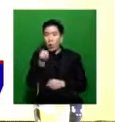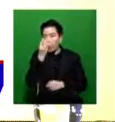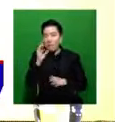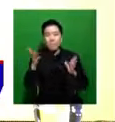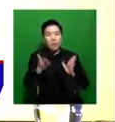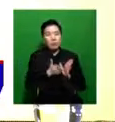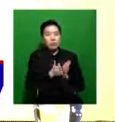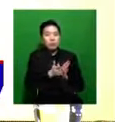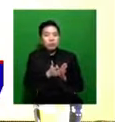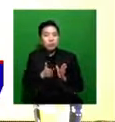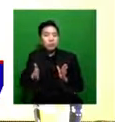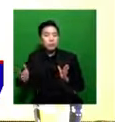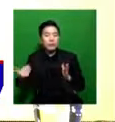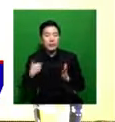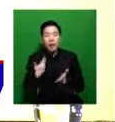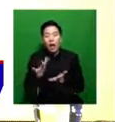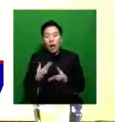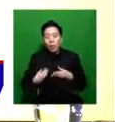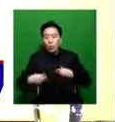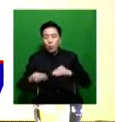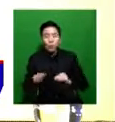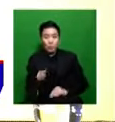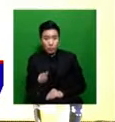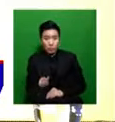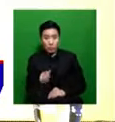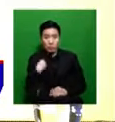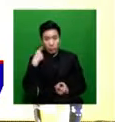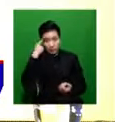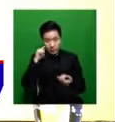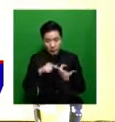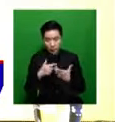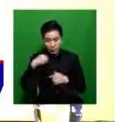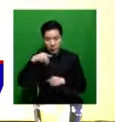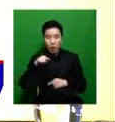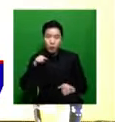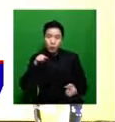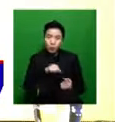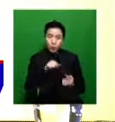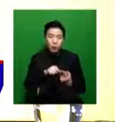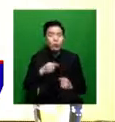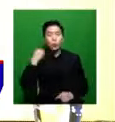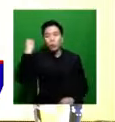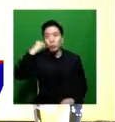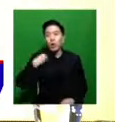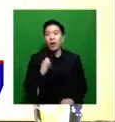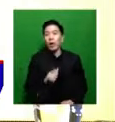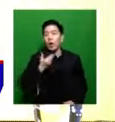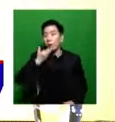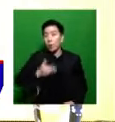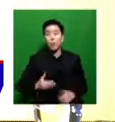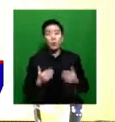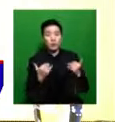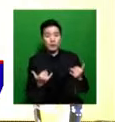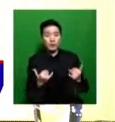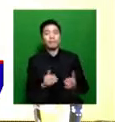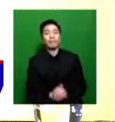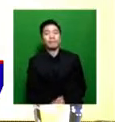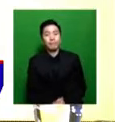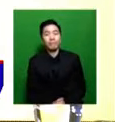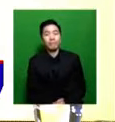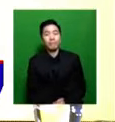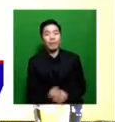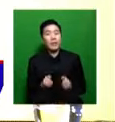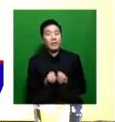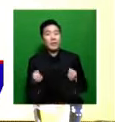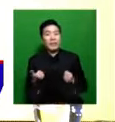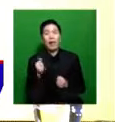อดระยะเวลาการผ่อนผันนะคะแล้วก็จะไม่มีการงดการจ่ายไฟเป็นการชั่วคราวโดยเด็ดขาดนะคะให้ผ่อนผันได้